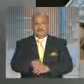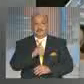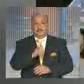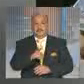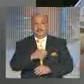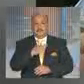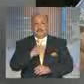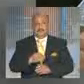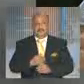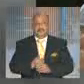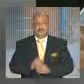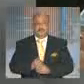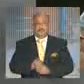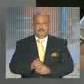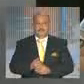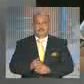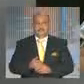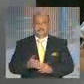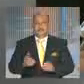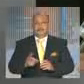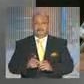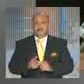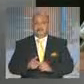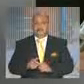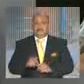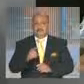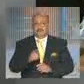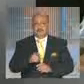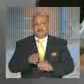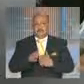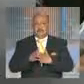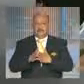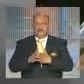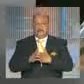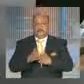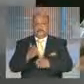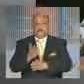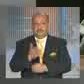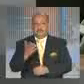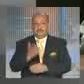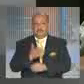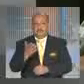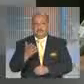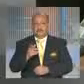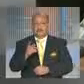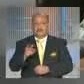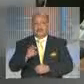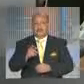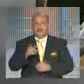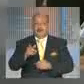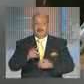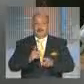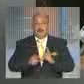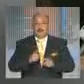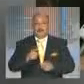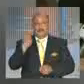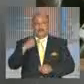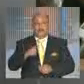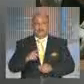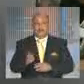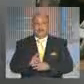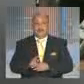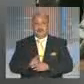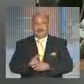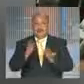استنطاق المتهم، وهذه بدعة ما صارتش بالكل، لأنه منذ الجلسة الماضية تم قبول القيام بالحق الشخصي من طرف عدد من الزملاء، إذا